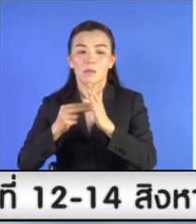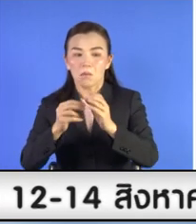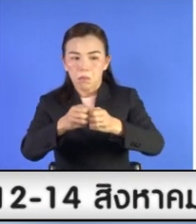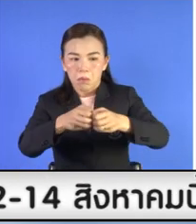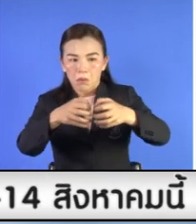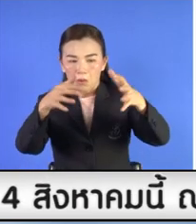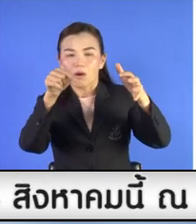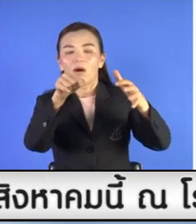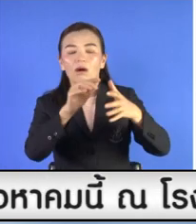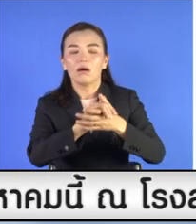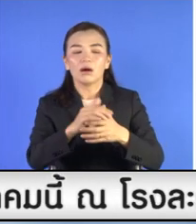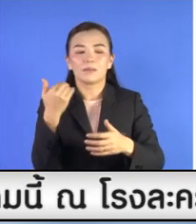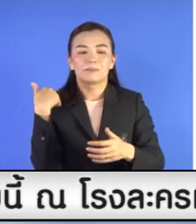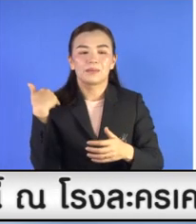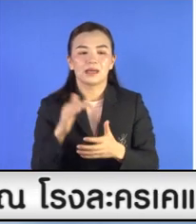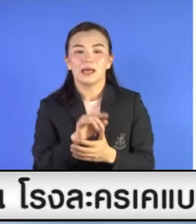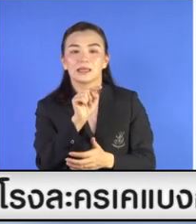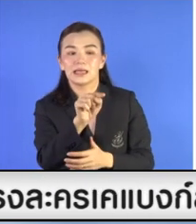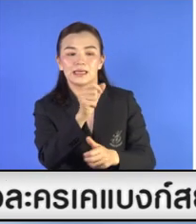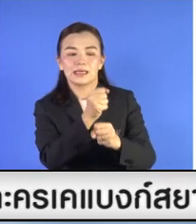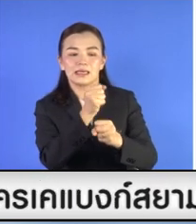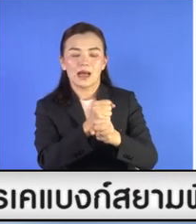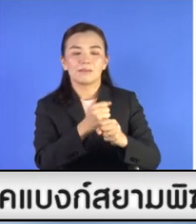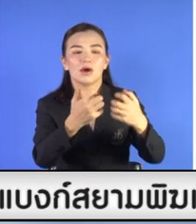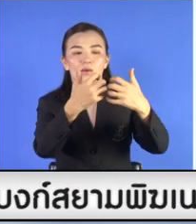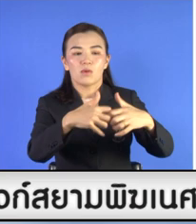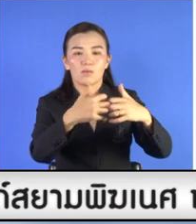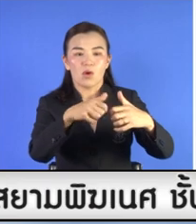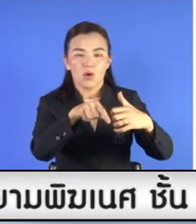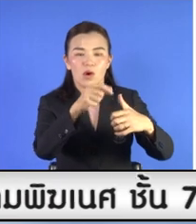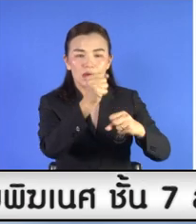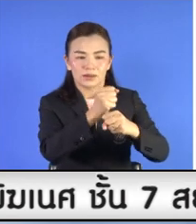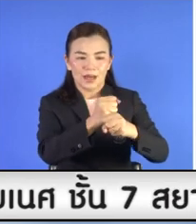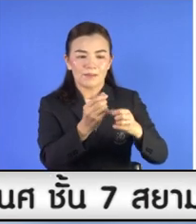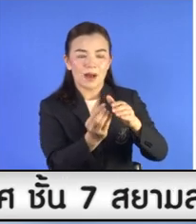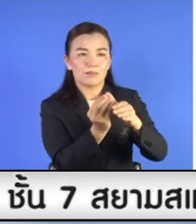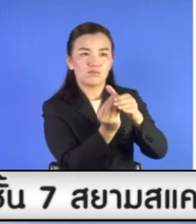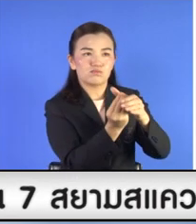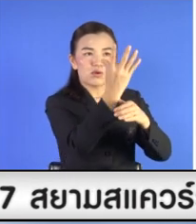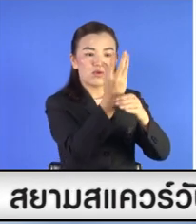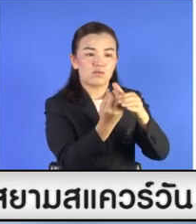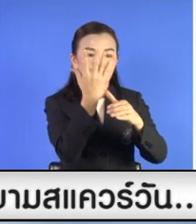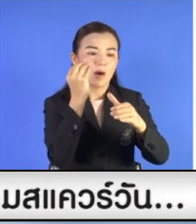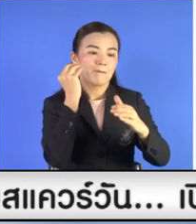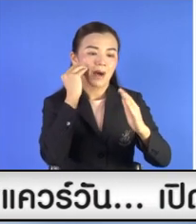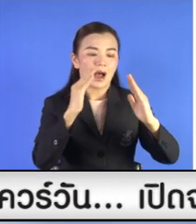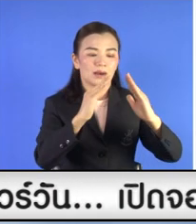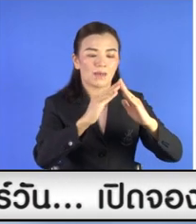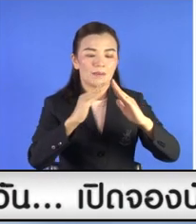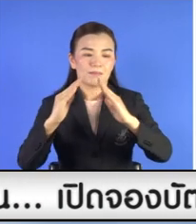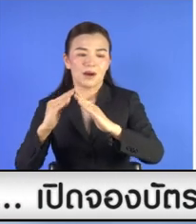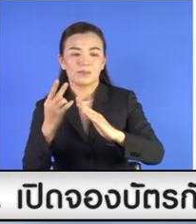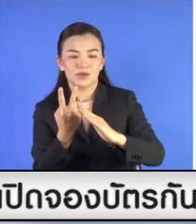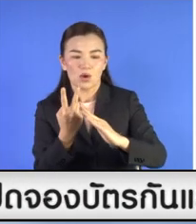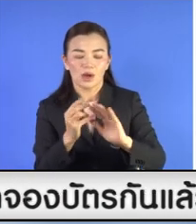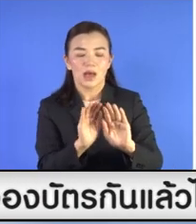ตรวจสอบเบื้องต้นพบว่าที่เกิดเหตุเป็นโรงงานผลิตดอกไม้ไฟในพื้นที่เป็นบ้าน2หลังใช้เป็นโกดังในเก็บพลุและก็ดอกไม้ไฟรว